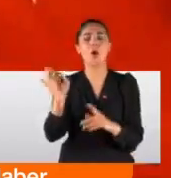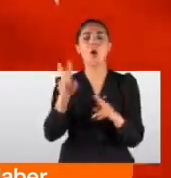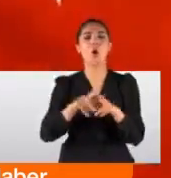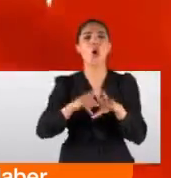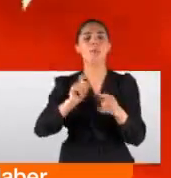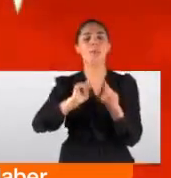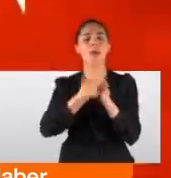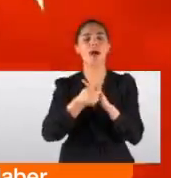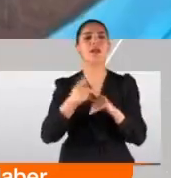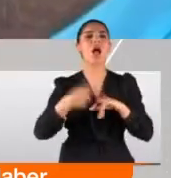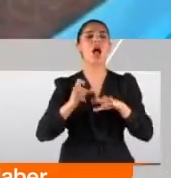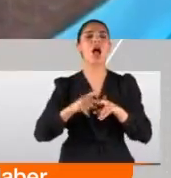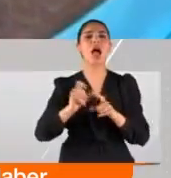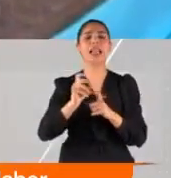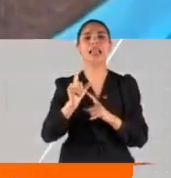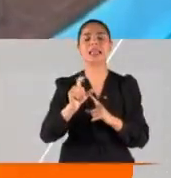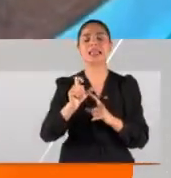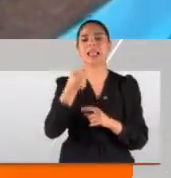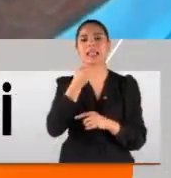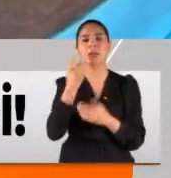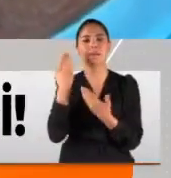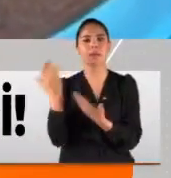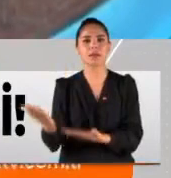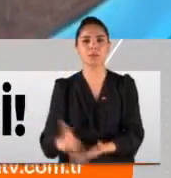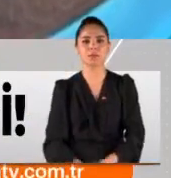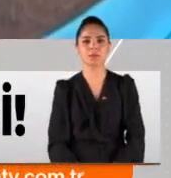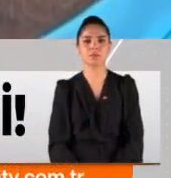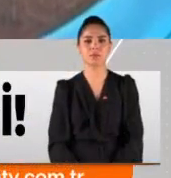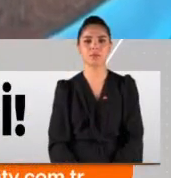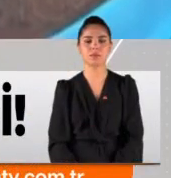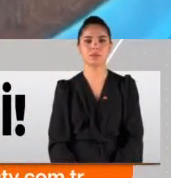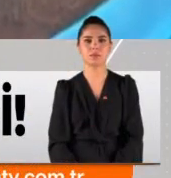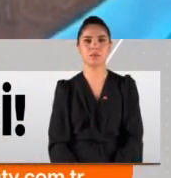Ömer Halis Demir'di. Çok güçlü dedi, hissi var dedi.